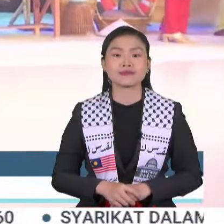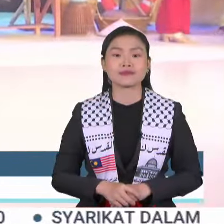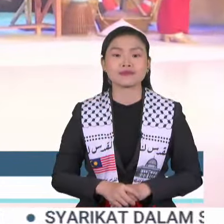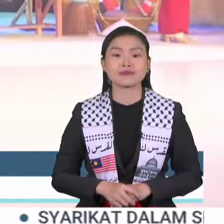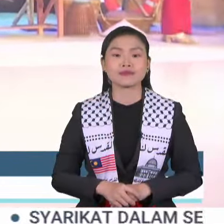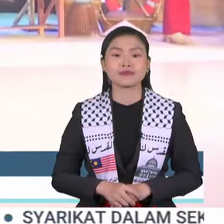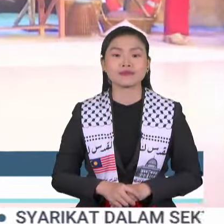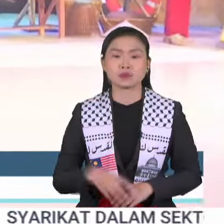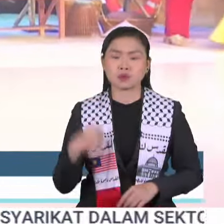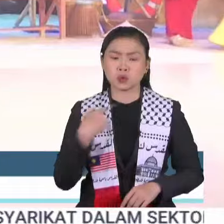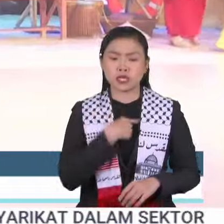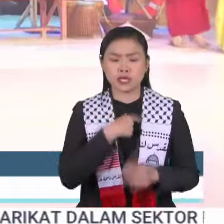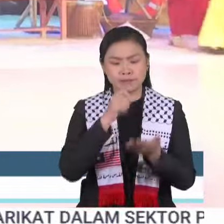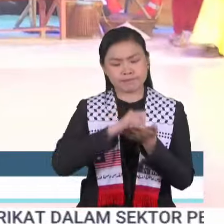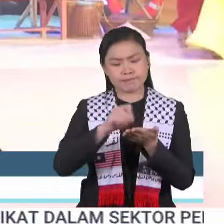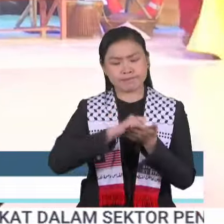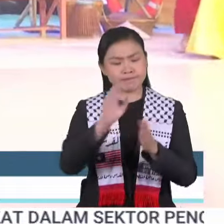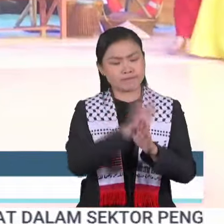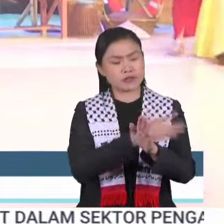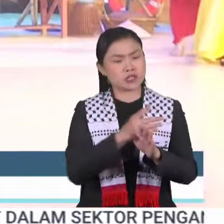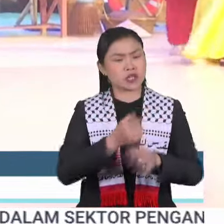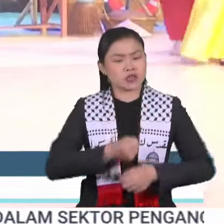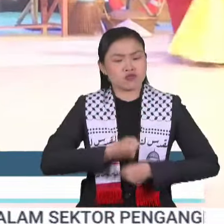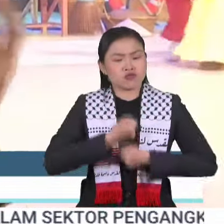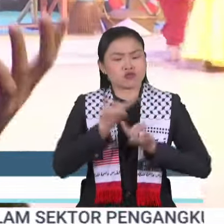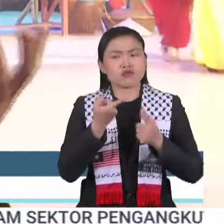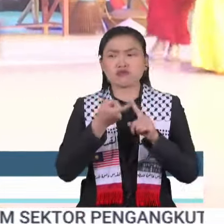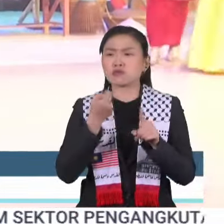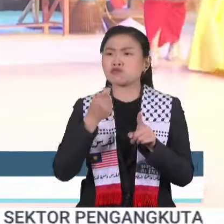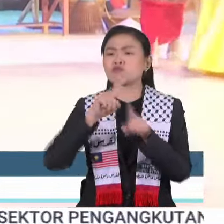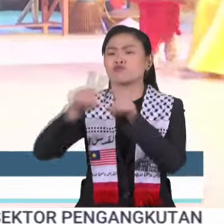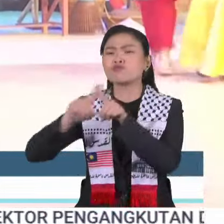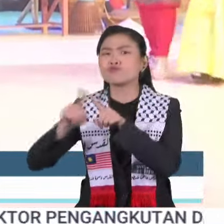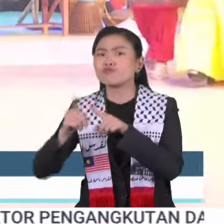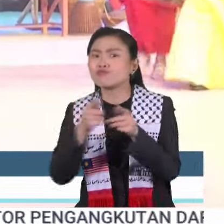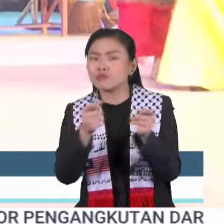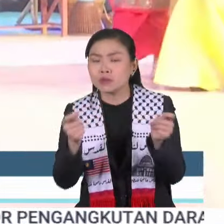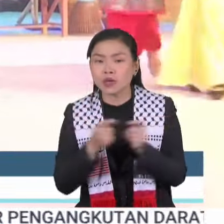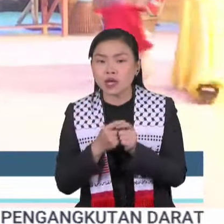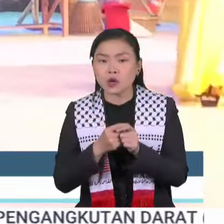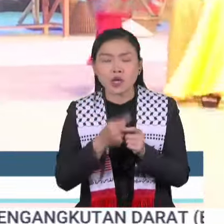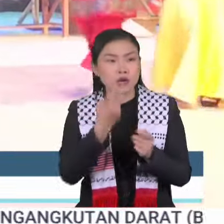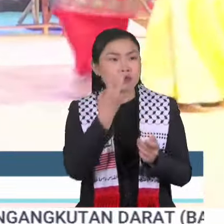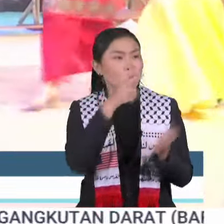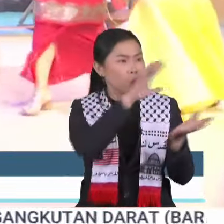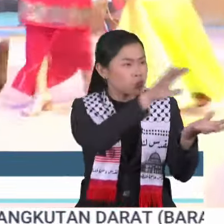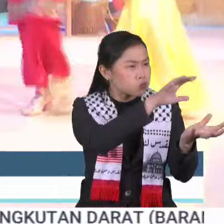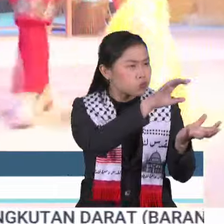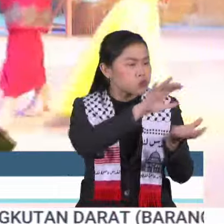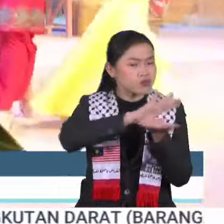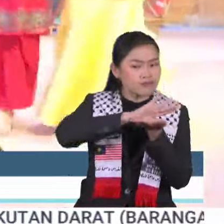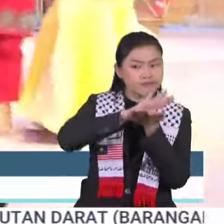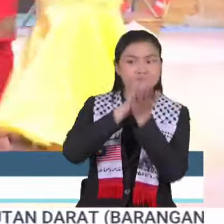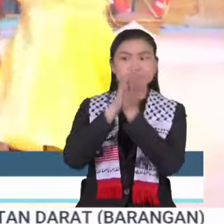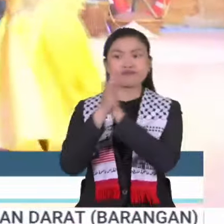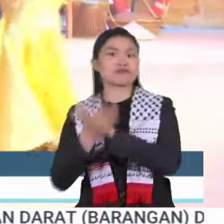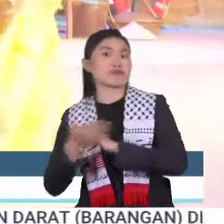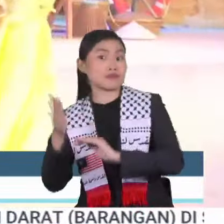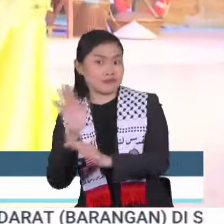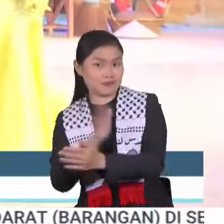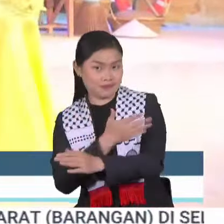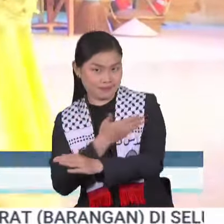Dan kita ni sebagai penulis, inspirasinya datang daripada macam-macam tempat dan kita hanyalah penterjemah kepada cerita apa yang terjadi di sekeliling